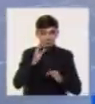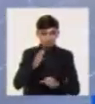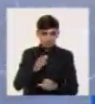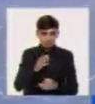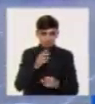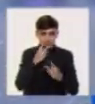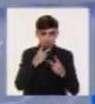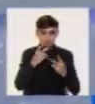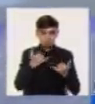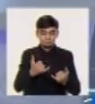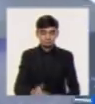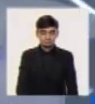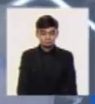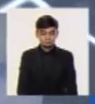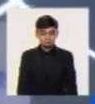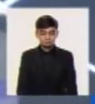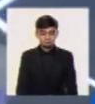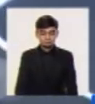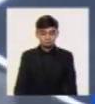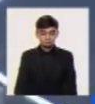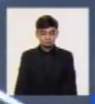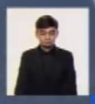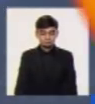жалғастырамыз. Қазір көретіндеріңіз.